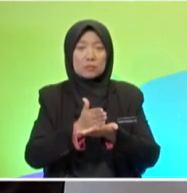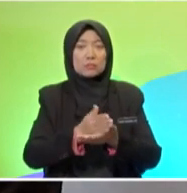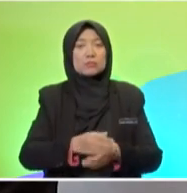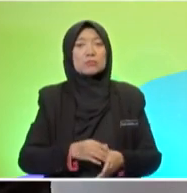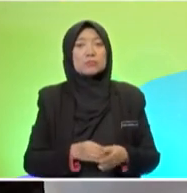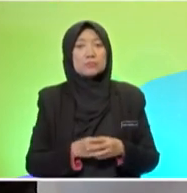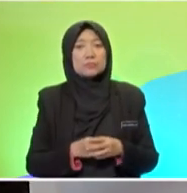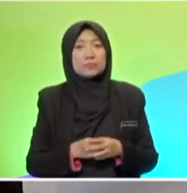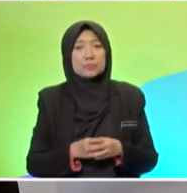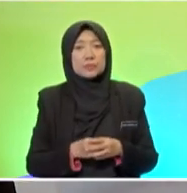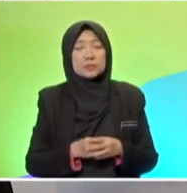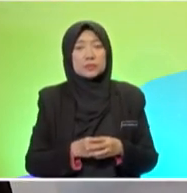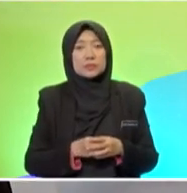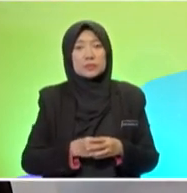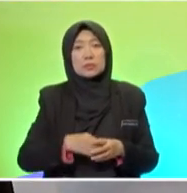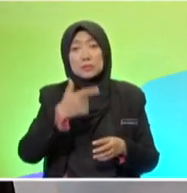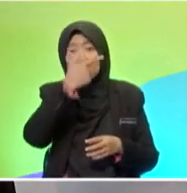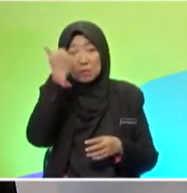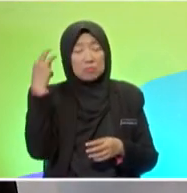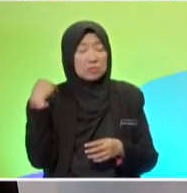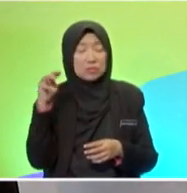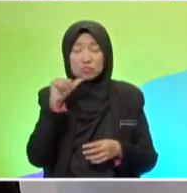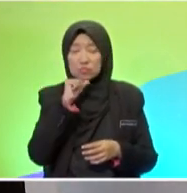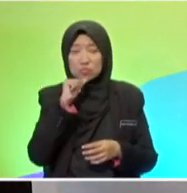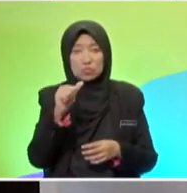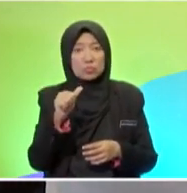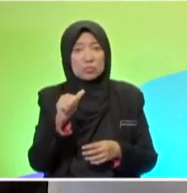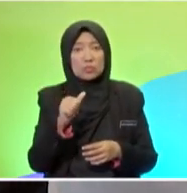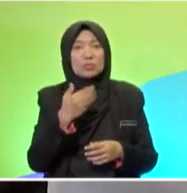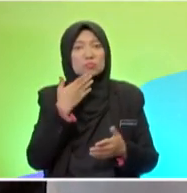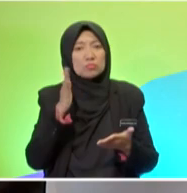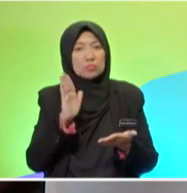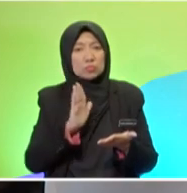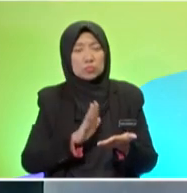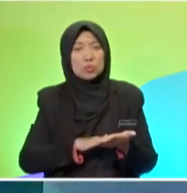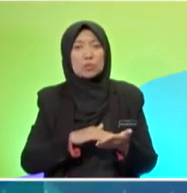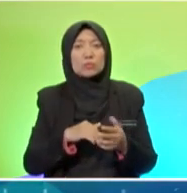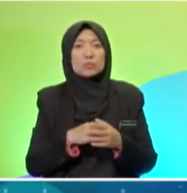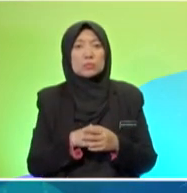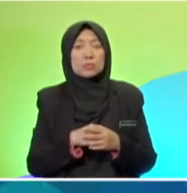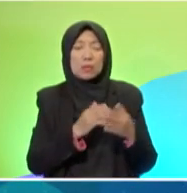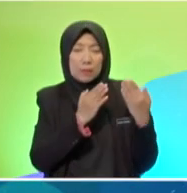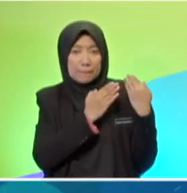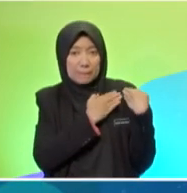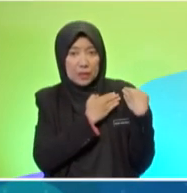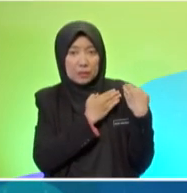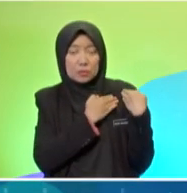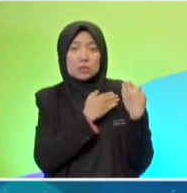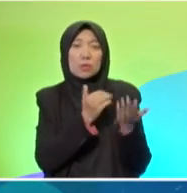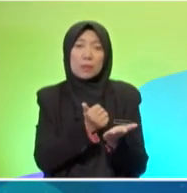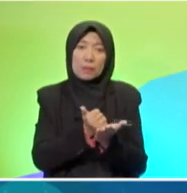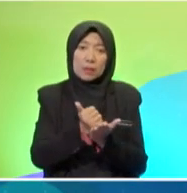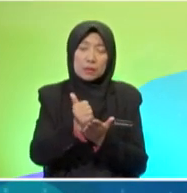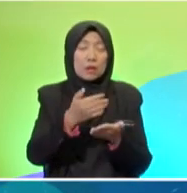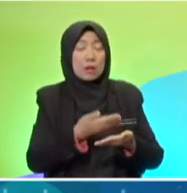Sebab mereka bukan beban mereka adalah amanah daripada Tuhan jadi ibu bapak kinerja anak dengan baik anak pula